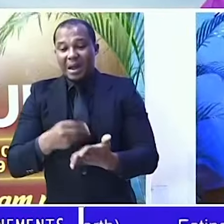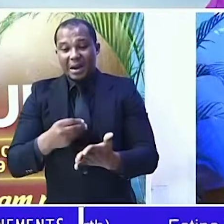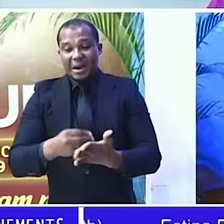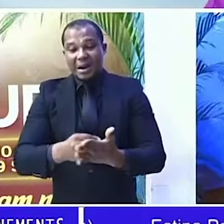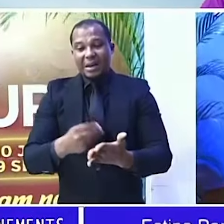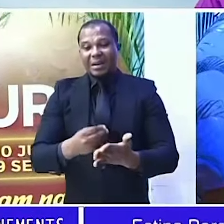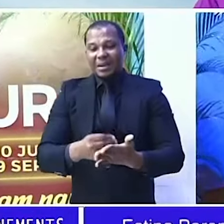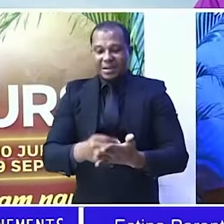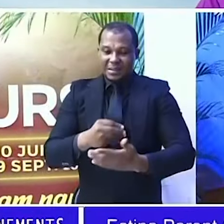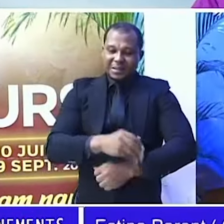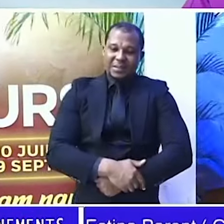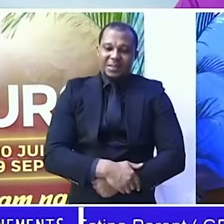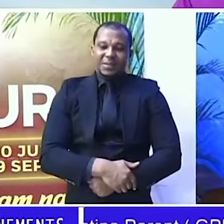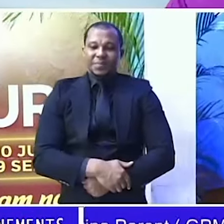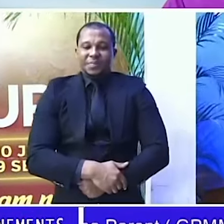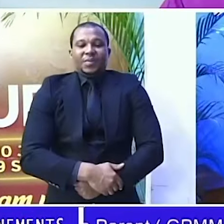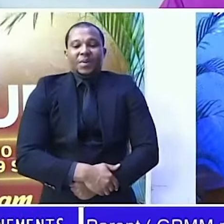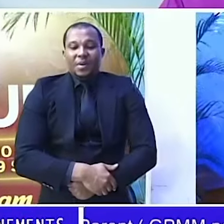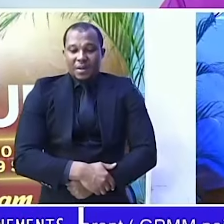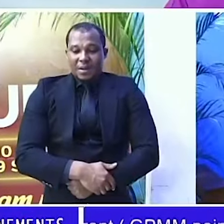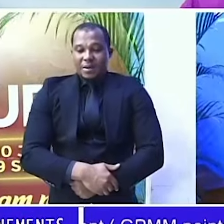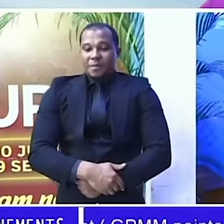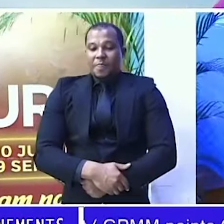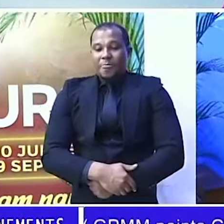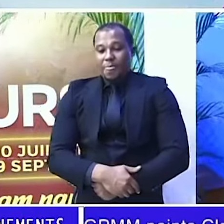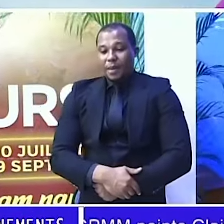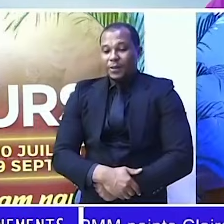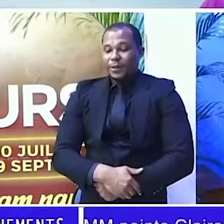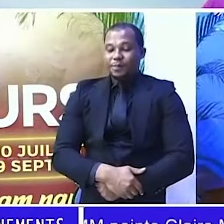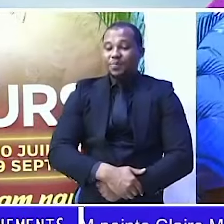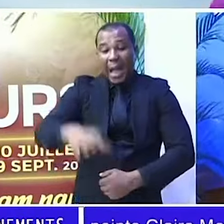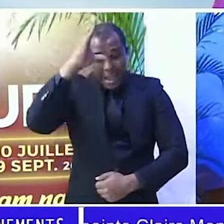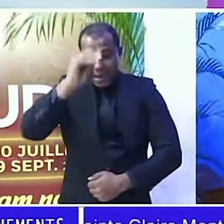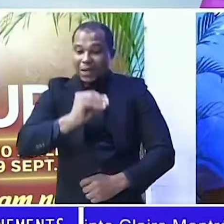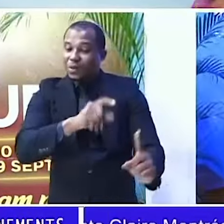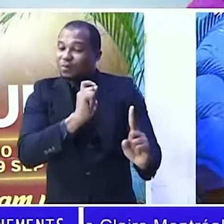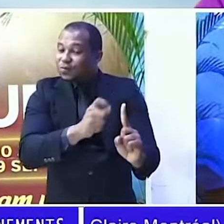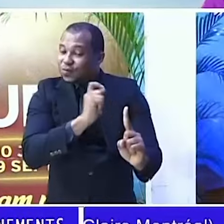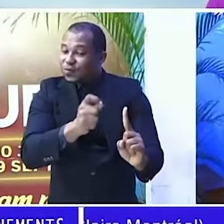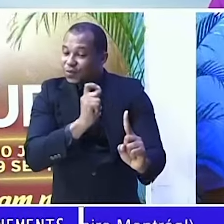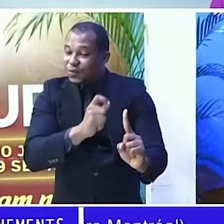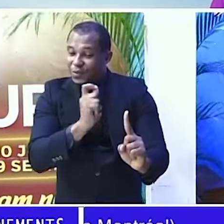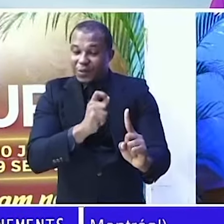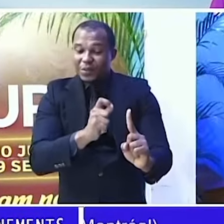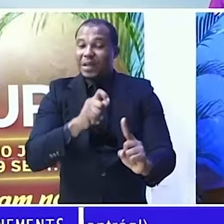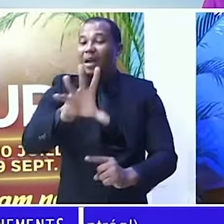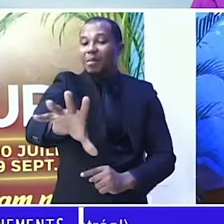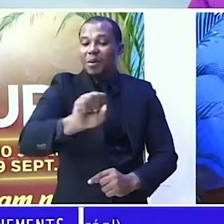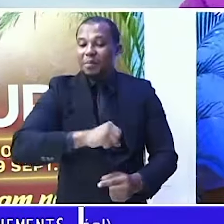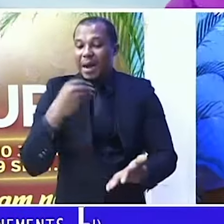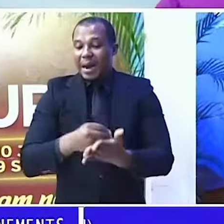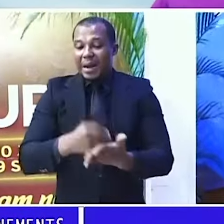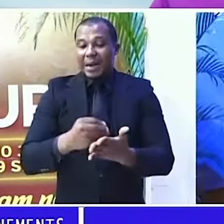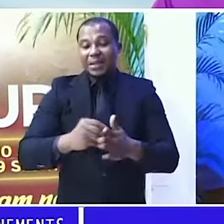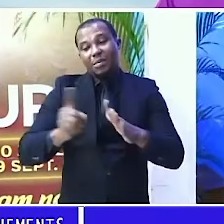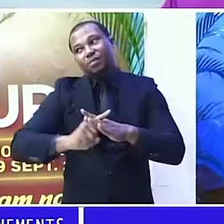si femme ou de gon comme sou qui compte la loue, les corps, les fois pour un comme la bas. Après ça, il me dit quand on a regardé nos